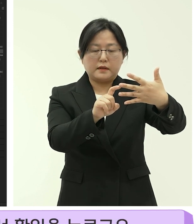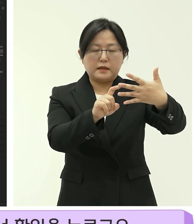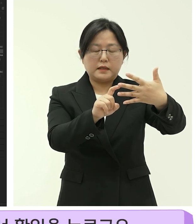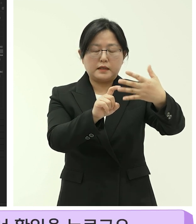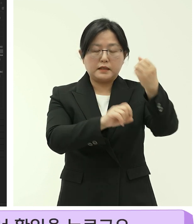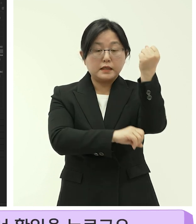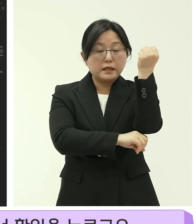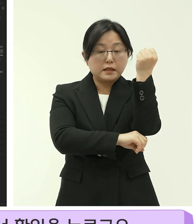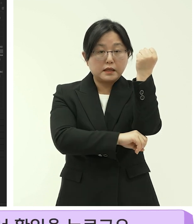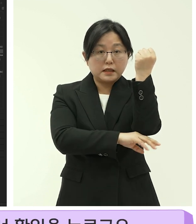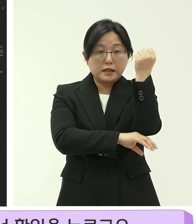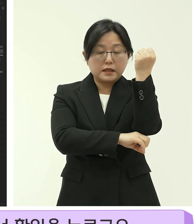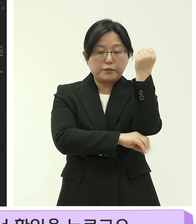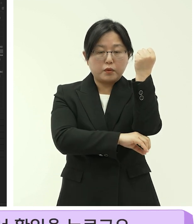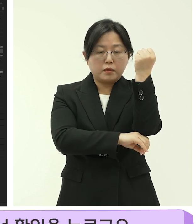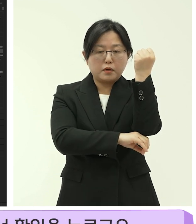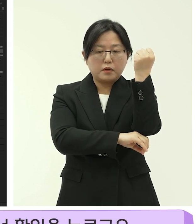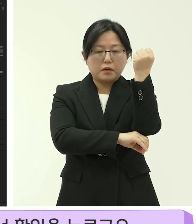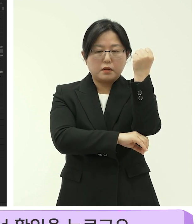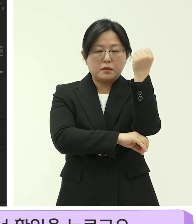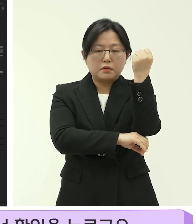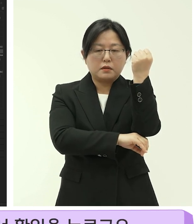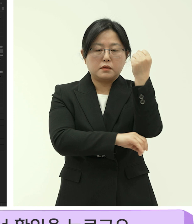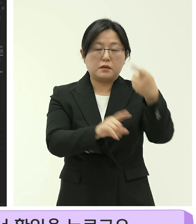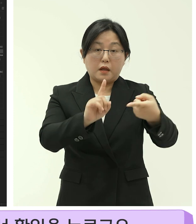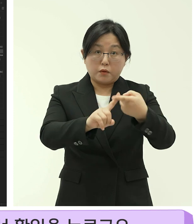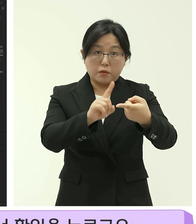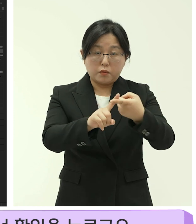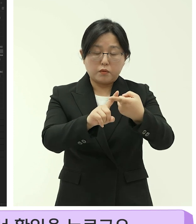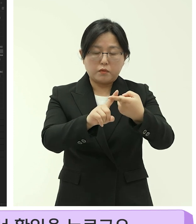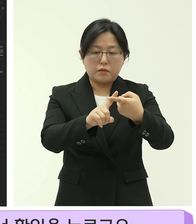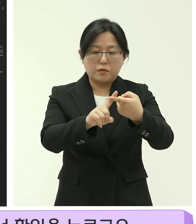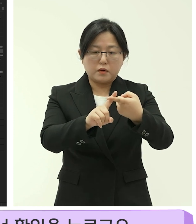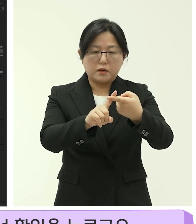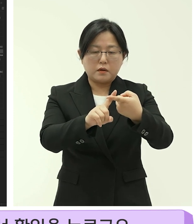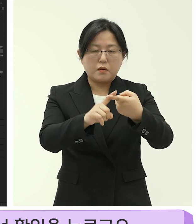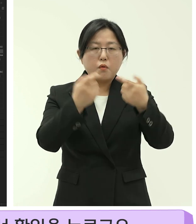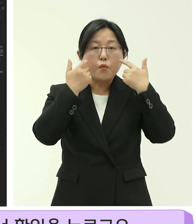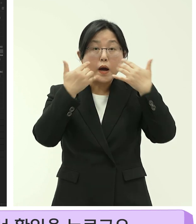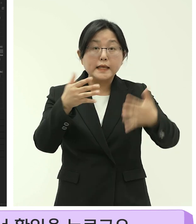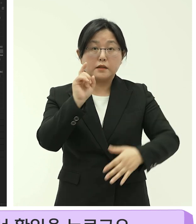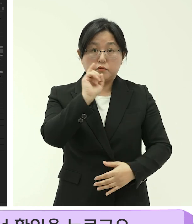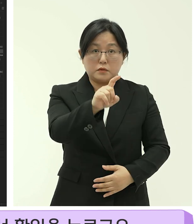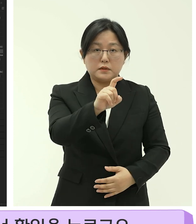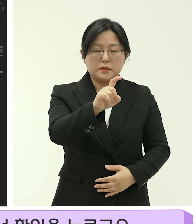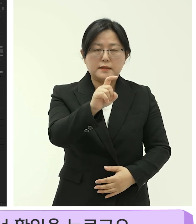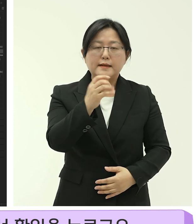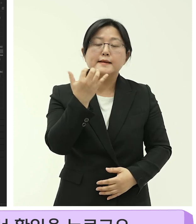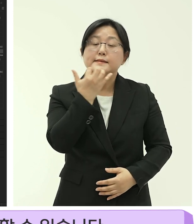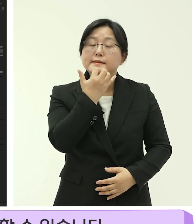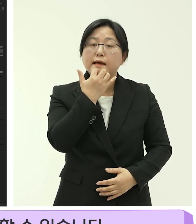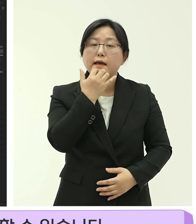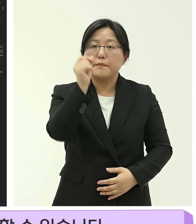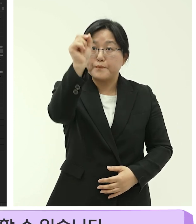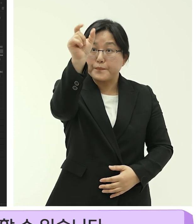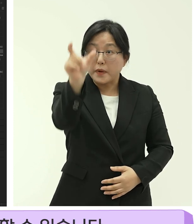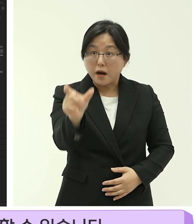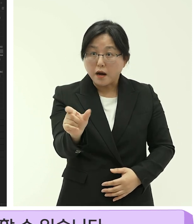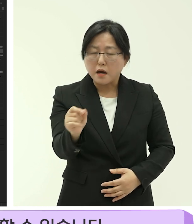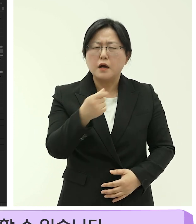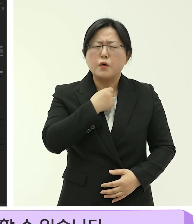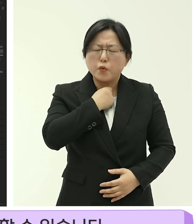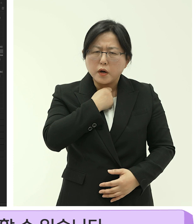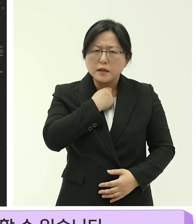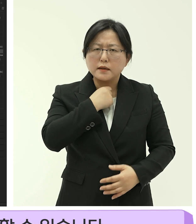자, 클릭을 하면 자, 기본 설정 값을 그대로 가진 상태에서 확인을 누르고요. 색상